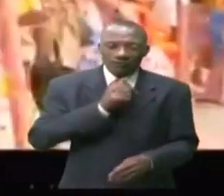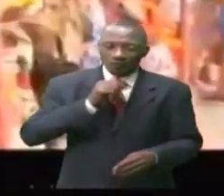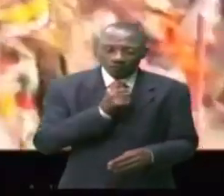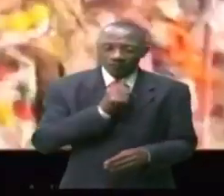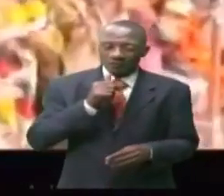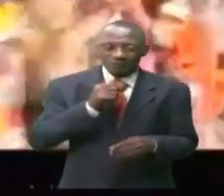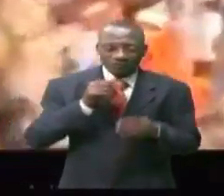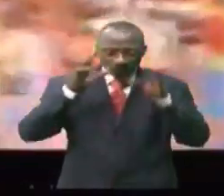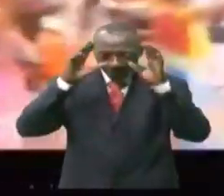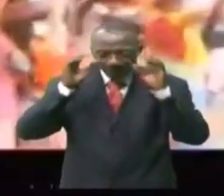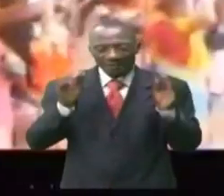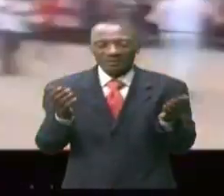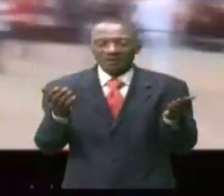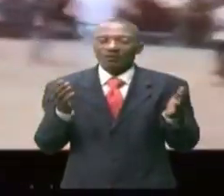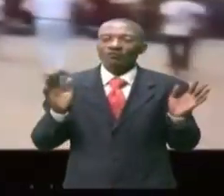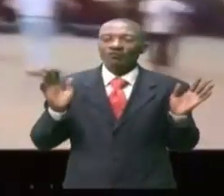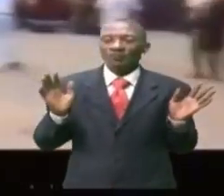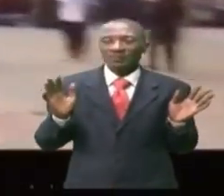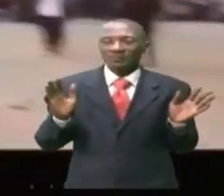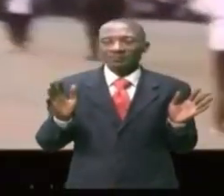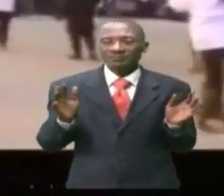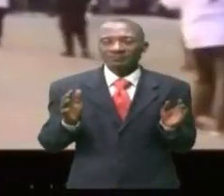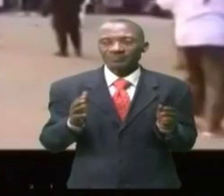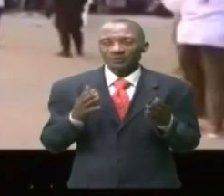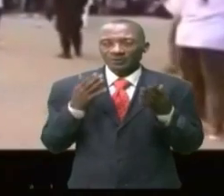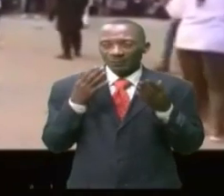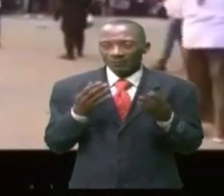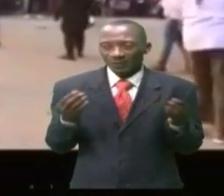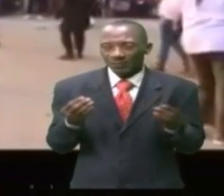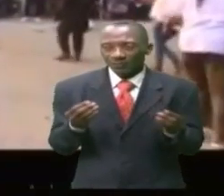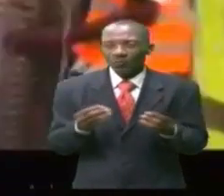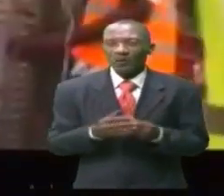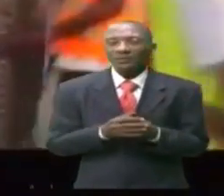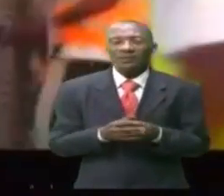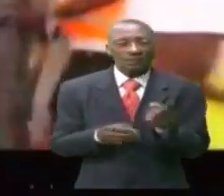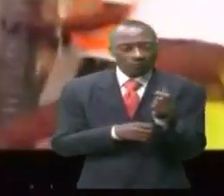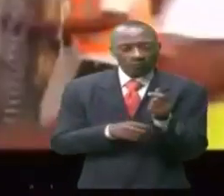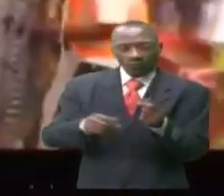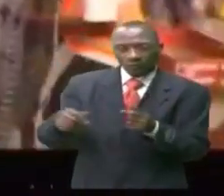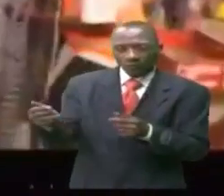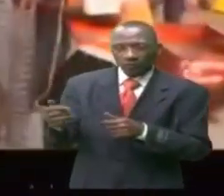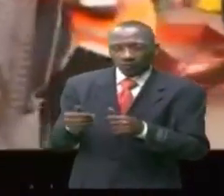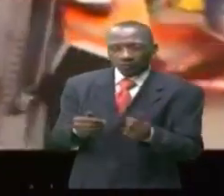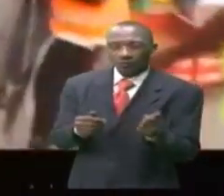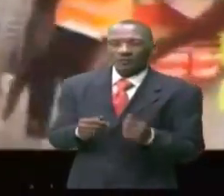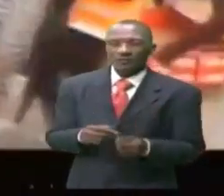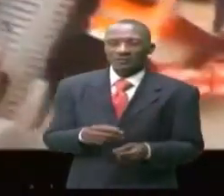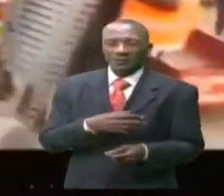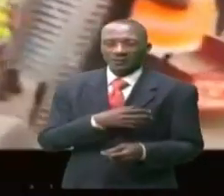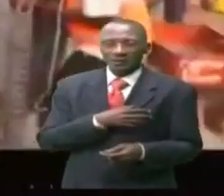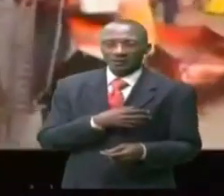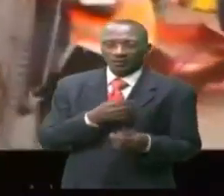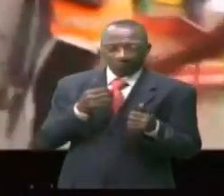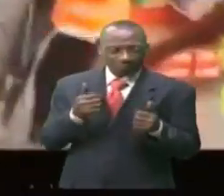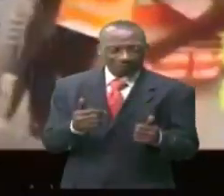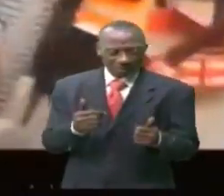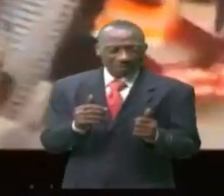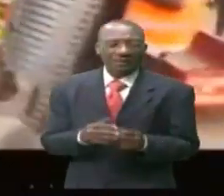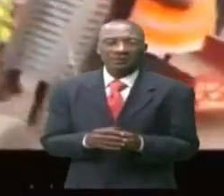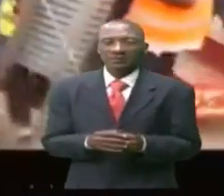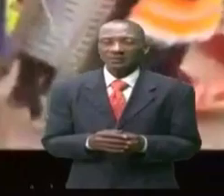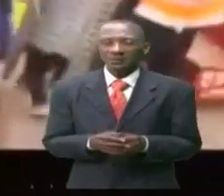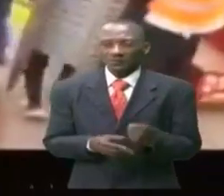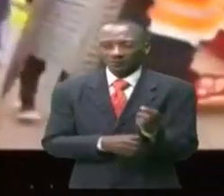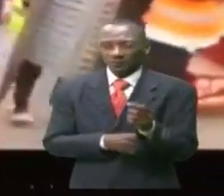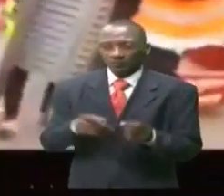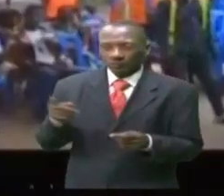le cas de jeunes et l'ensemble des habitants du quartier Mososo, dans la commune de Limété, qui ont bénéficié d'un lot important de